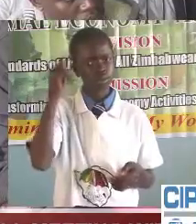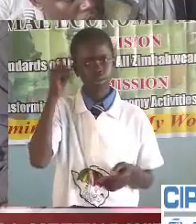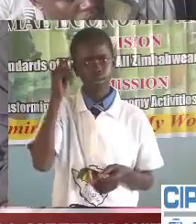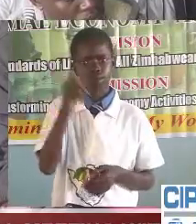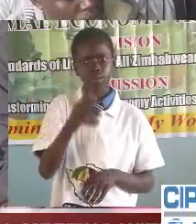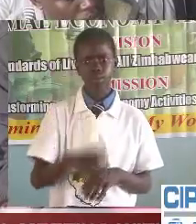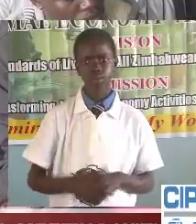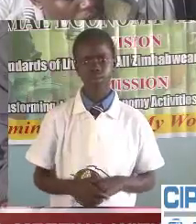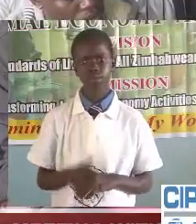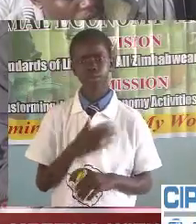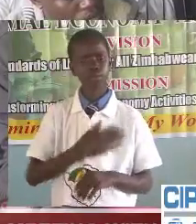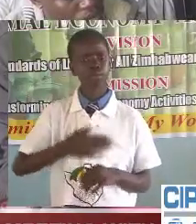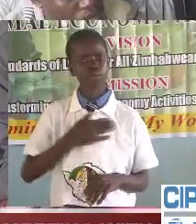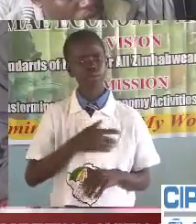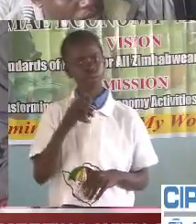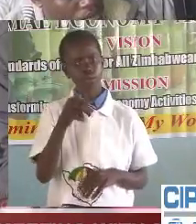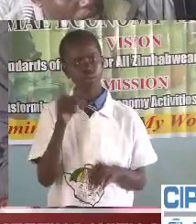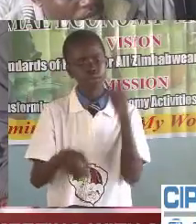arikuda kuenda